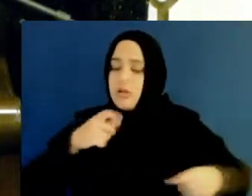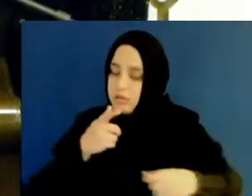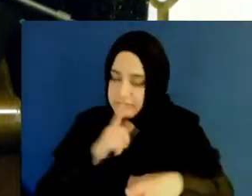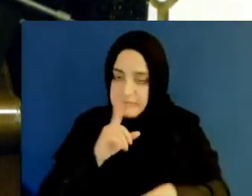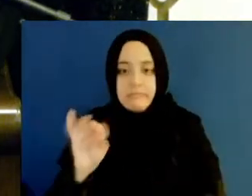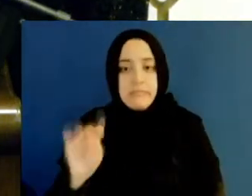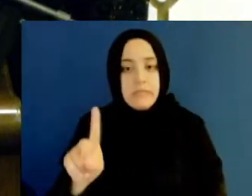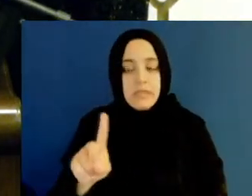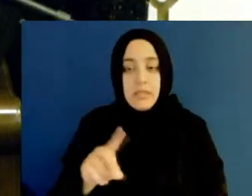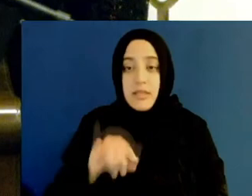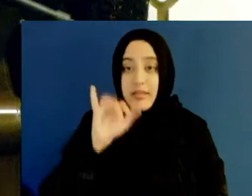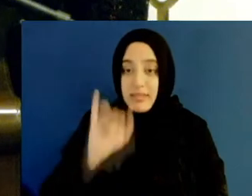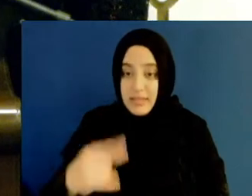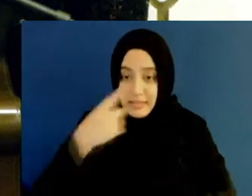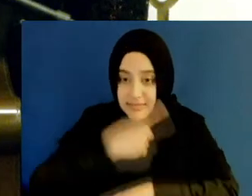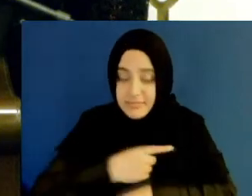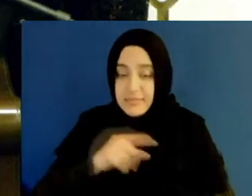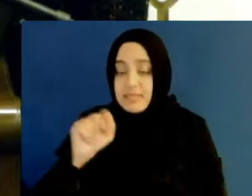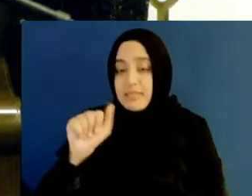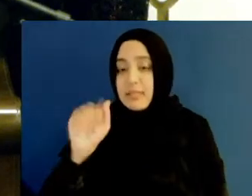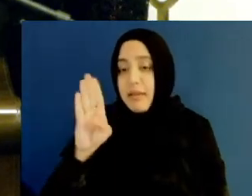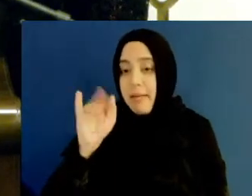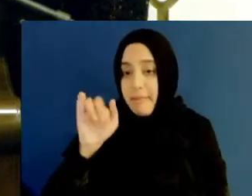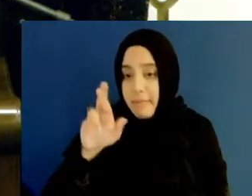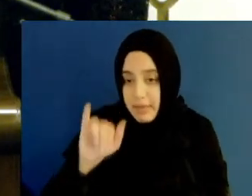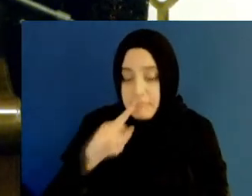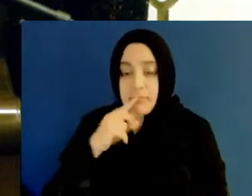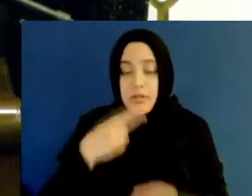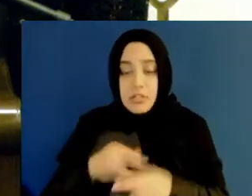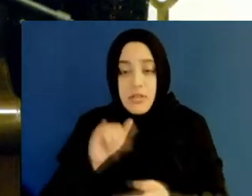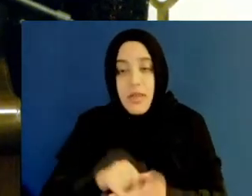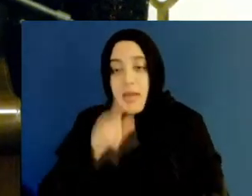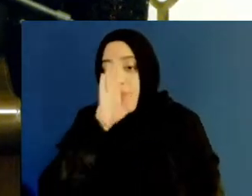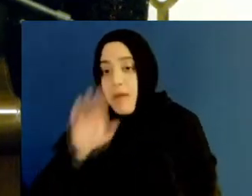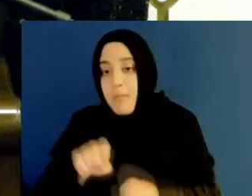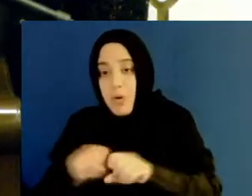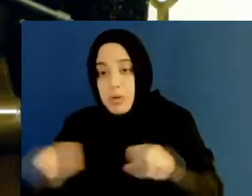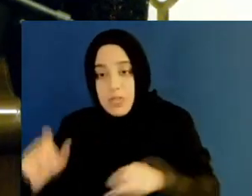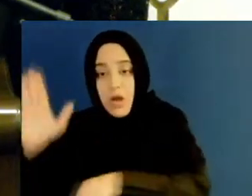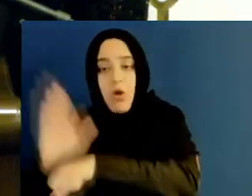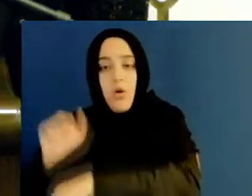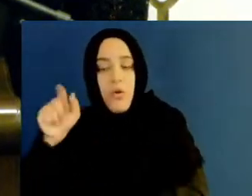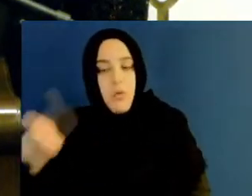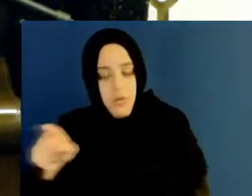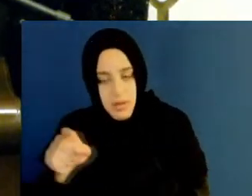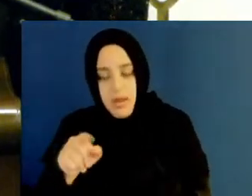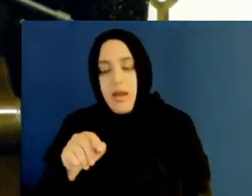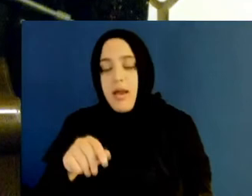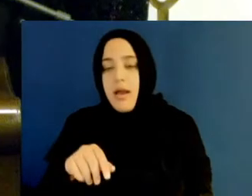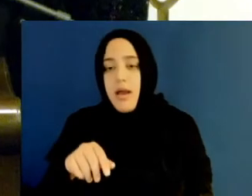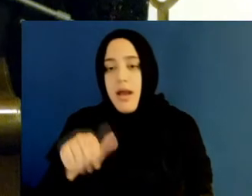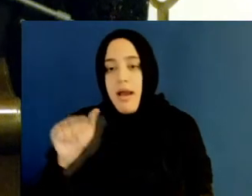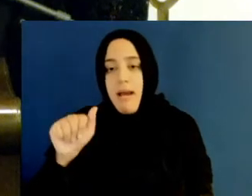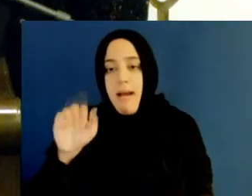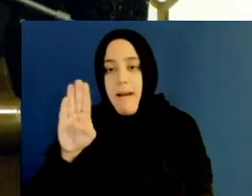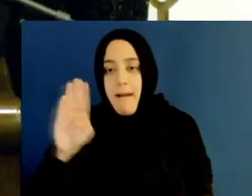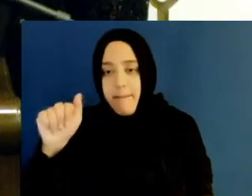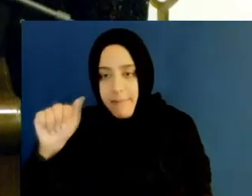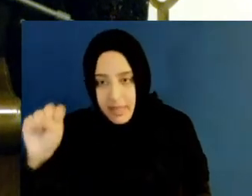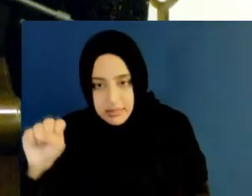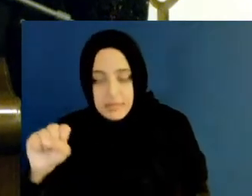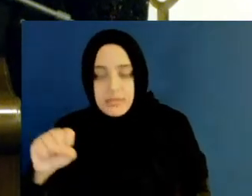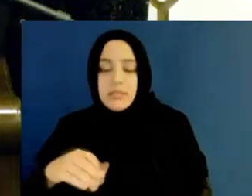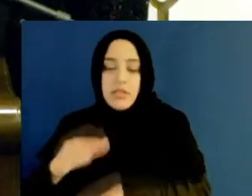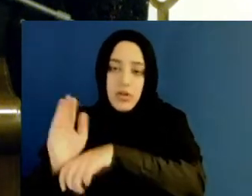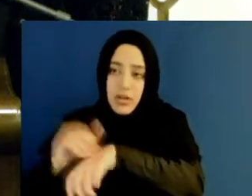الْحُسَيْنَ الْعَبَّاسِ. Imam al-Hussein called out to Abu al-Fadl Abbas to go and rescue them from the